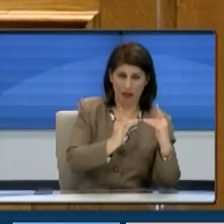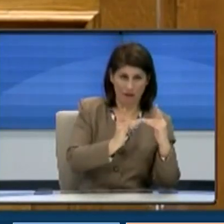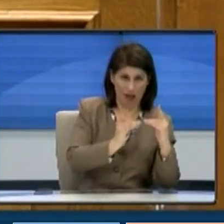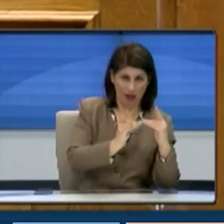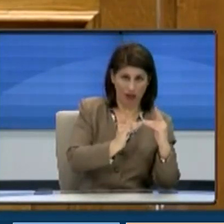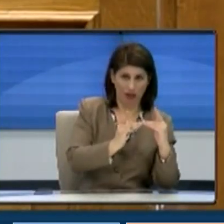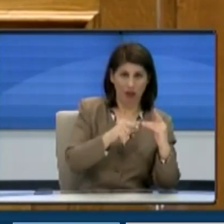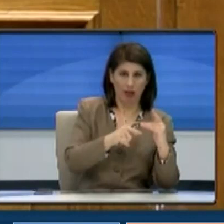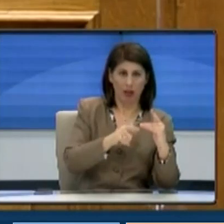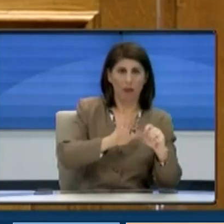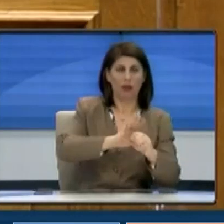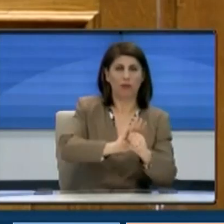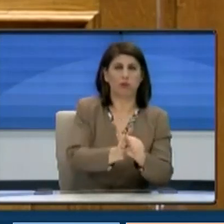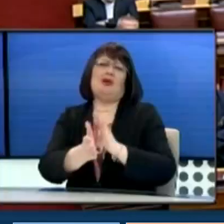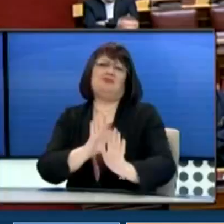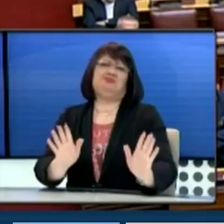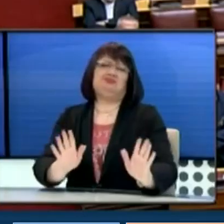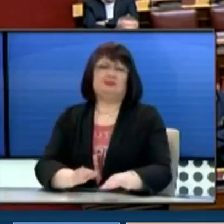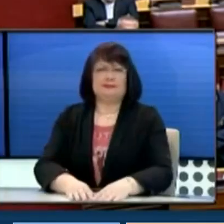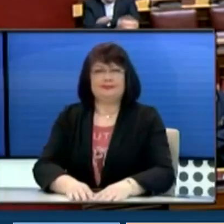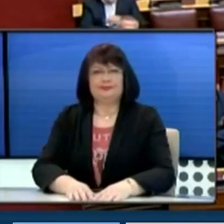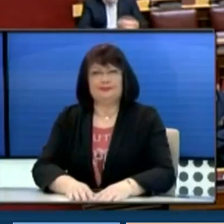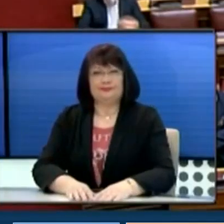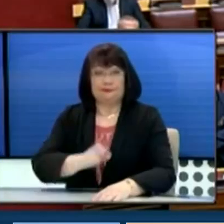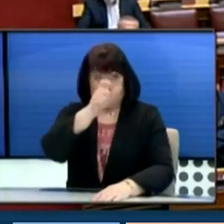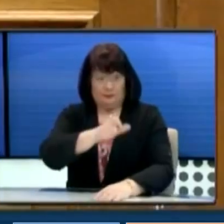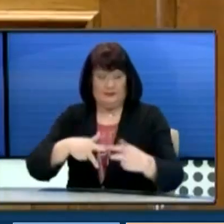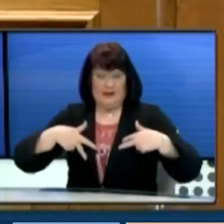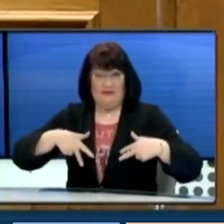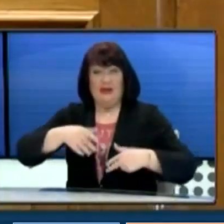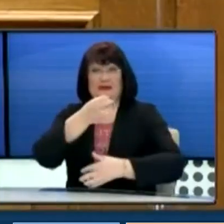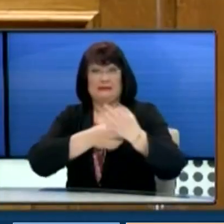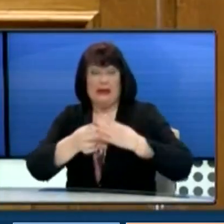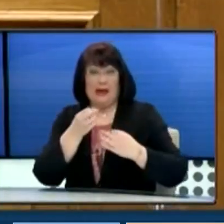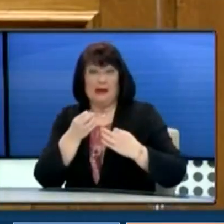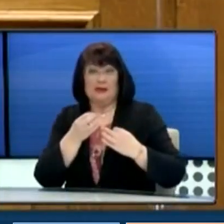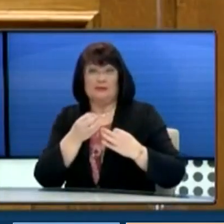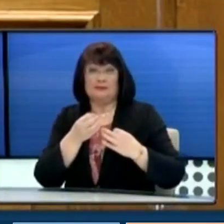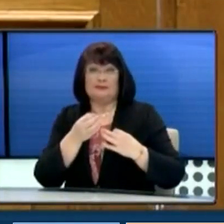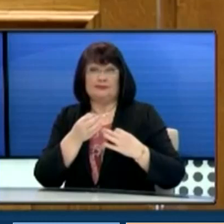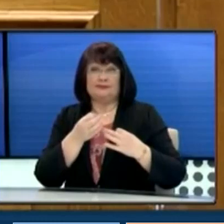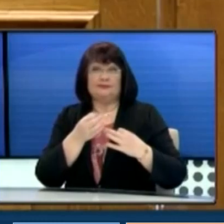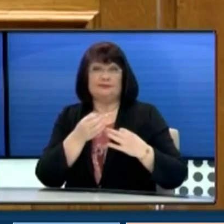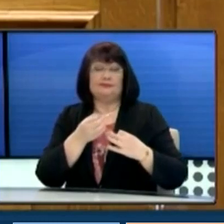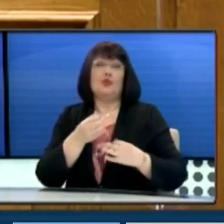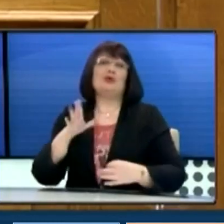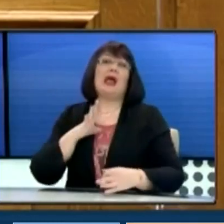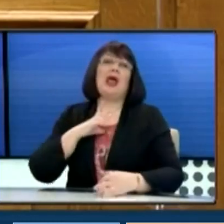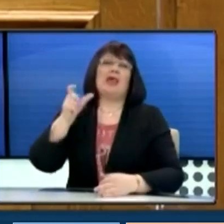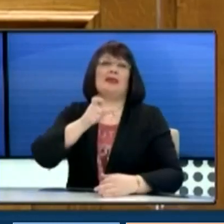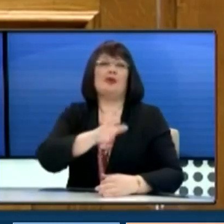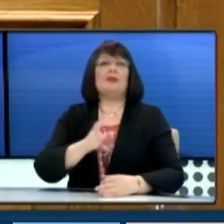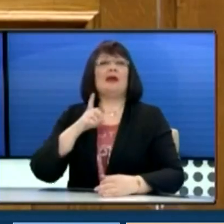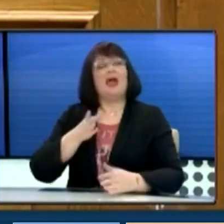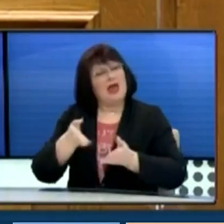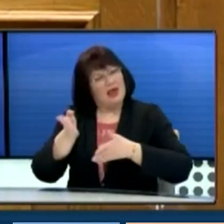μεθ, έχουμε φρακάρει. Έρχεστε και οι ίδιοι λέτε ότι οι άνθρωποι πρέπει να βγουν